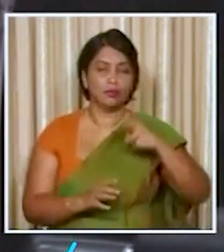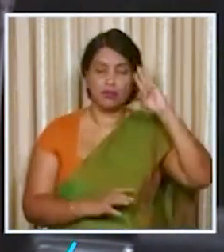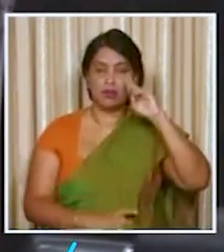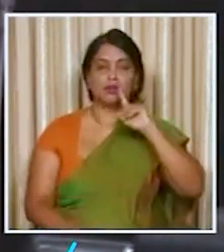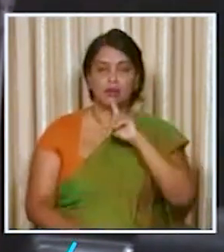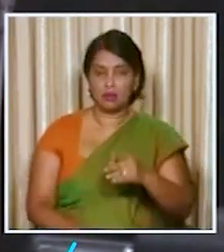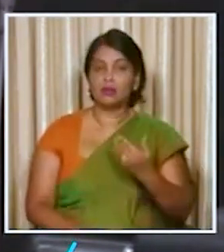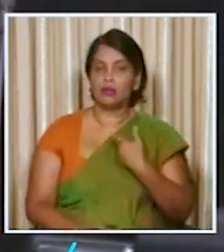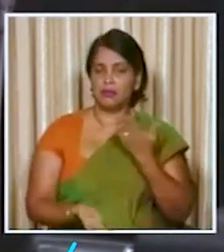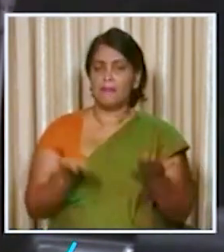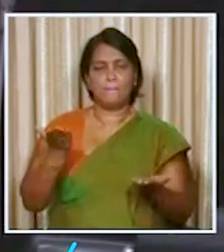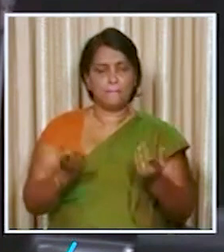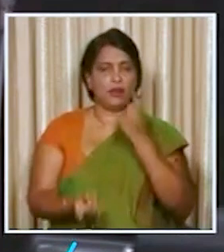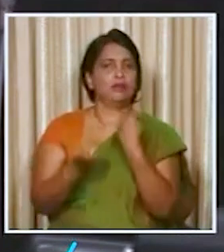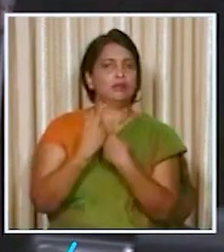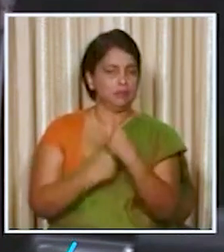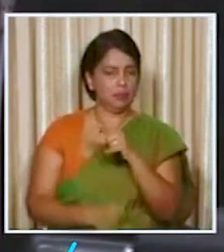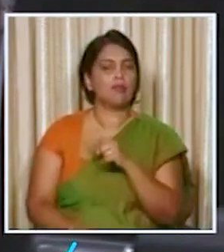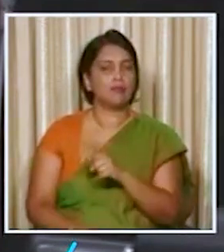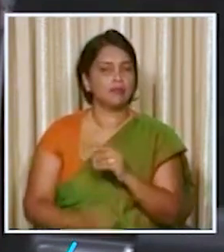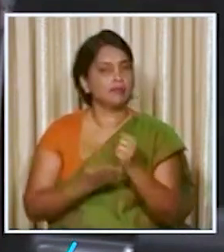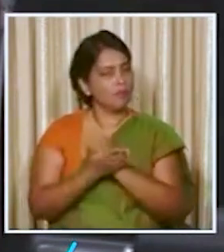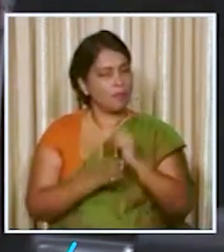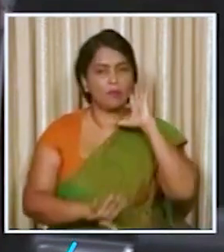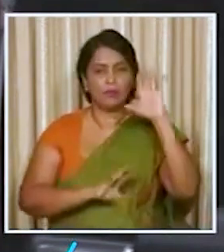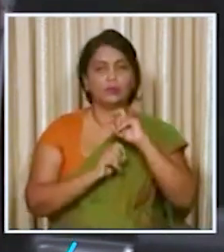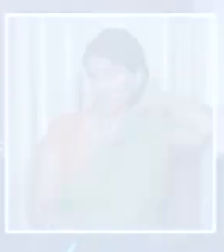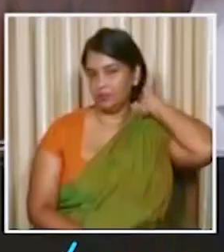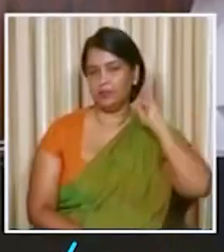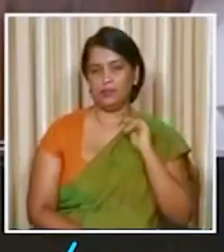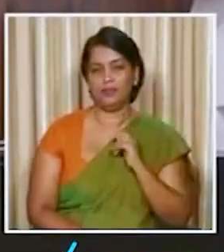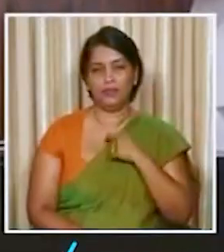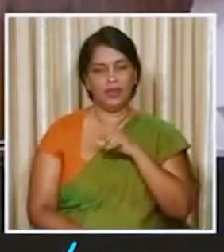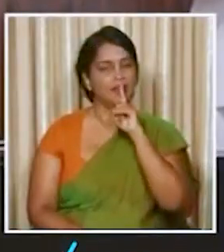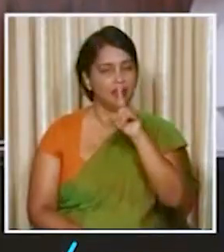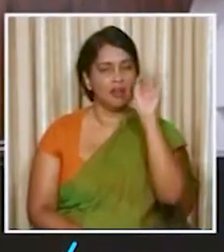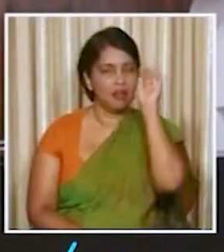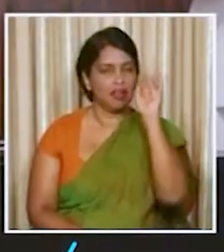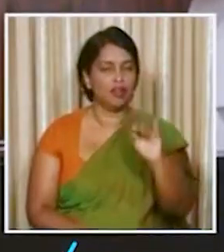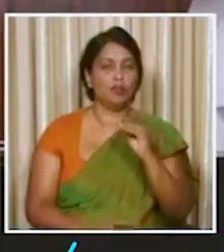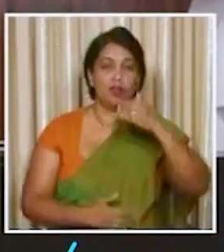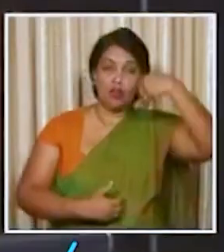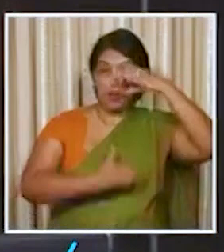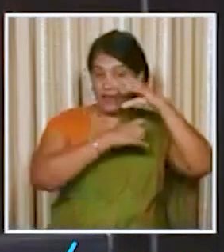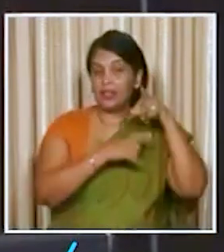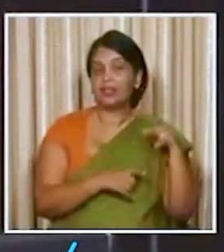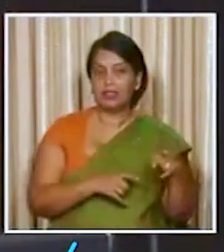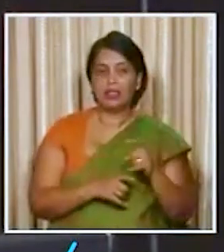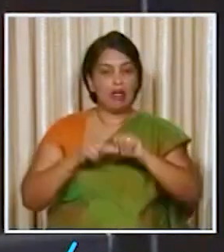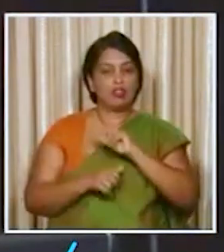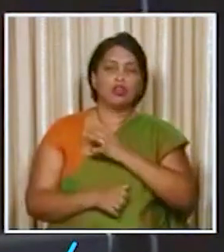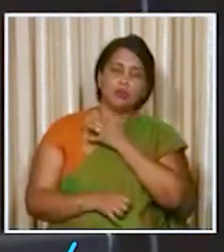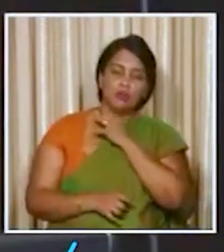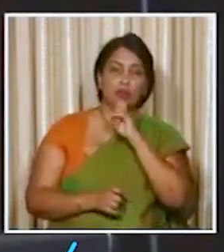දෙනවා. අපක්ෂපාතී පරීක්ෂණයක් තියලා සියලු තොරතුරු අධිකරණයට ඉදිරිපත් කරනවා. දැන් පුරාවිද්‍ය ආයතනයේ බොරු නඩු දාලා